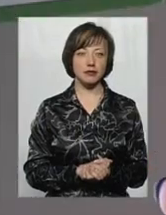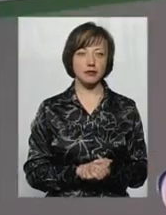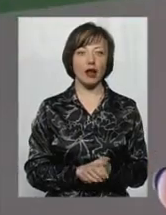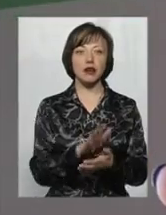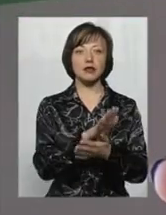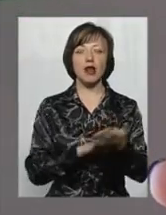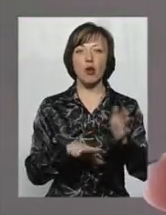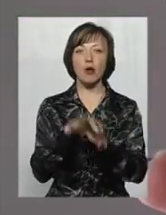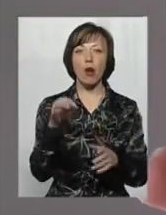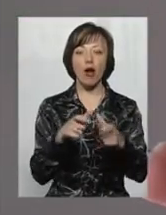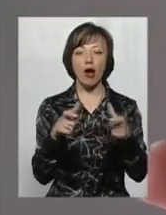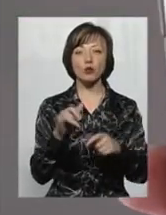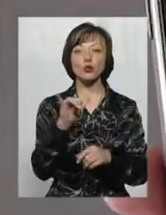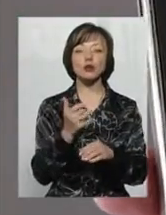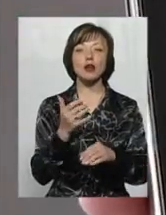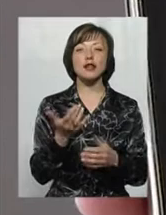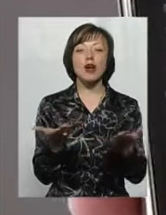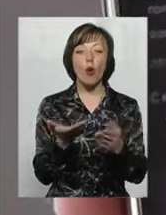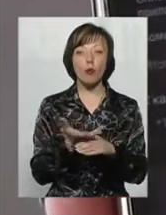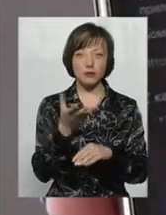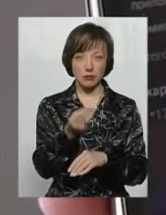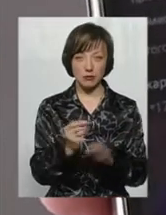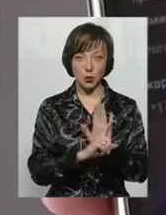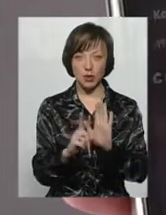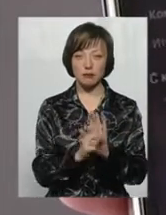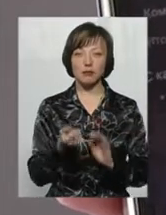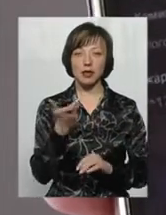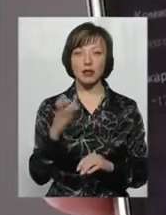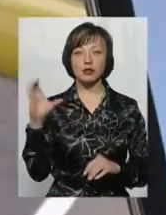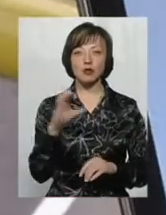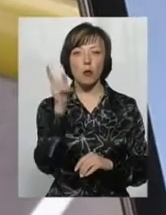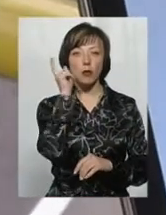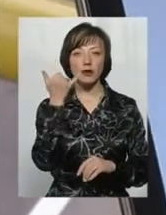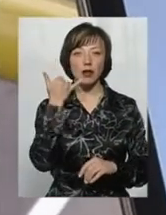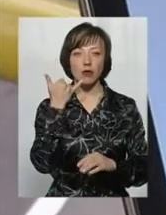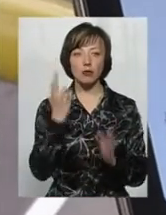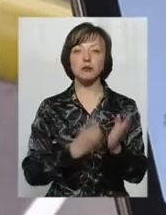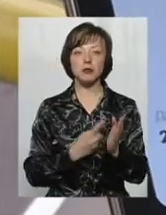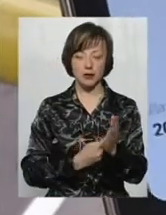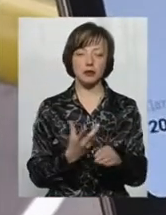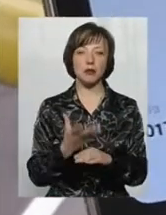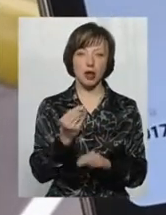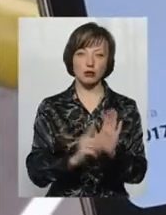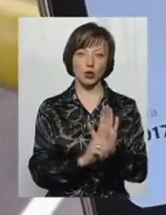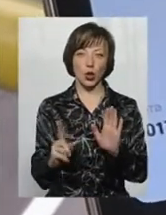Далі обираю картку, з якою хочу сплатити за проїзд. І вже за декілька секунд на мобільний телефон прийшло підтвердження сплати